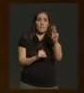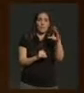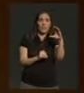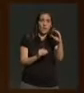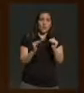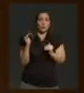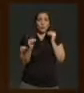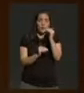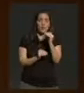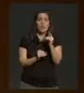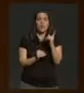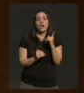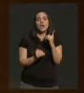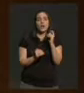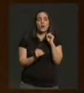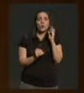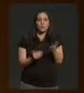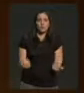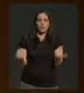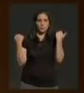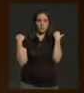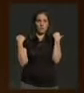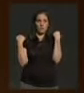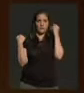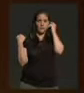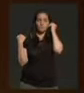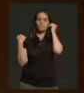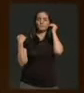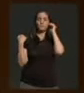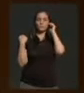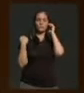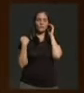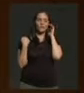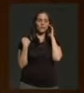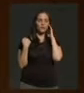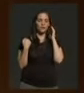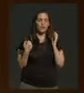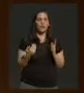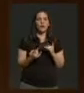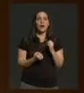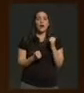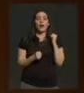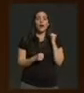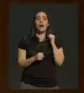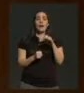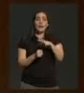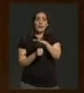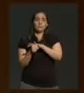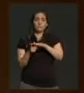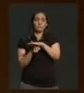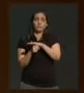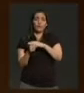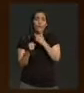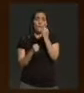Finantza arloan ere klubak salaketa ezarri du Mediaproren aurka, iazko denboraldi telebista kontratua ez